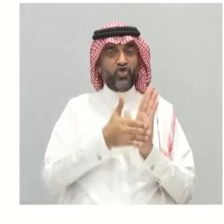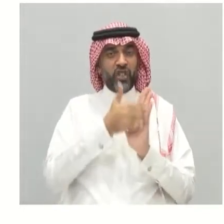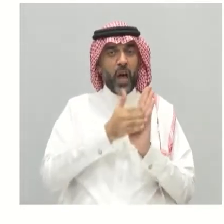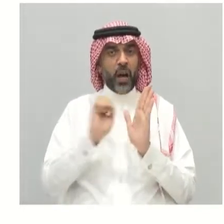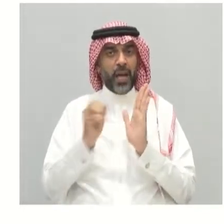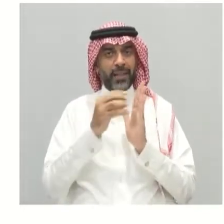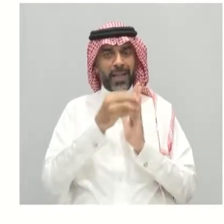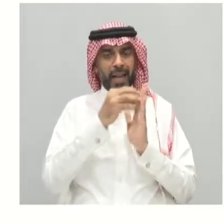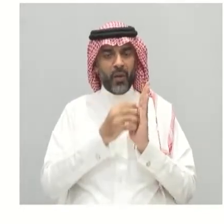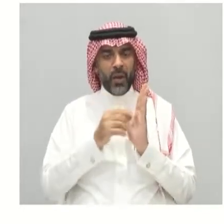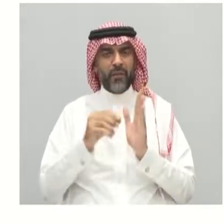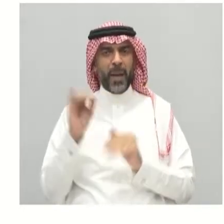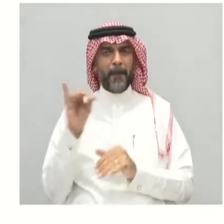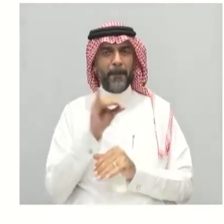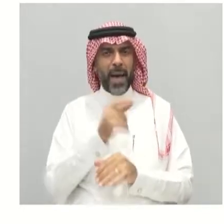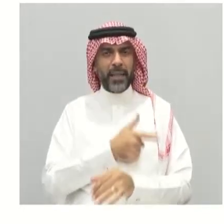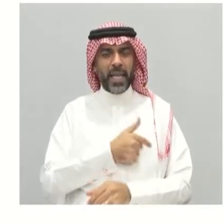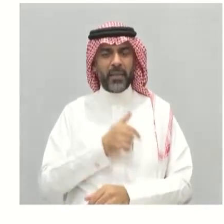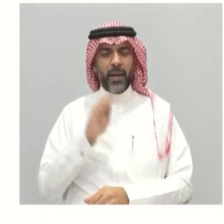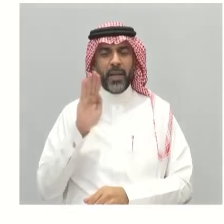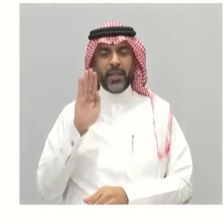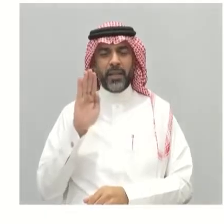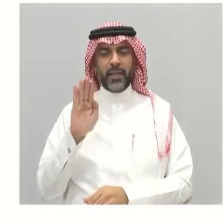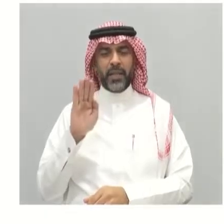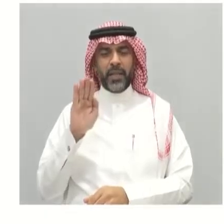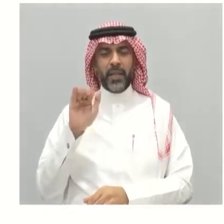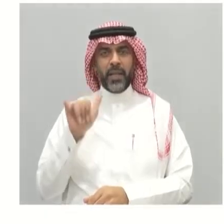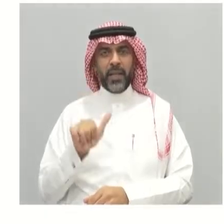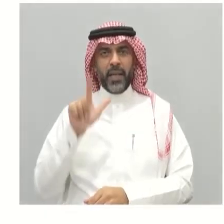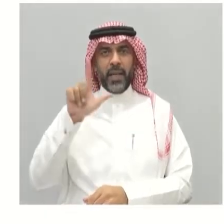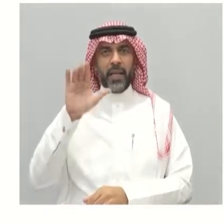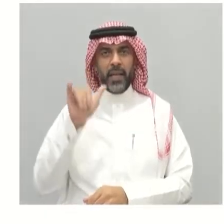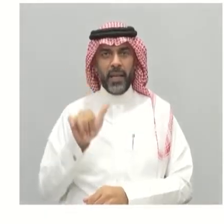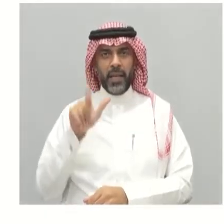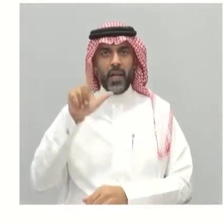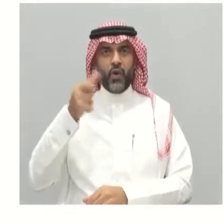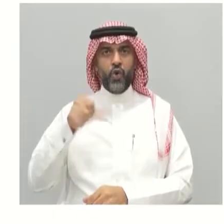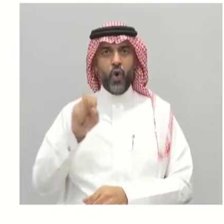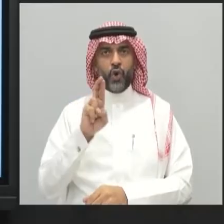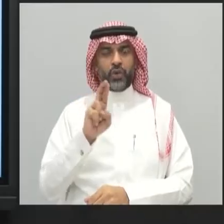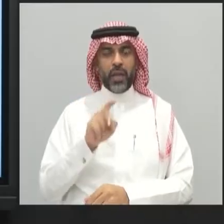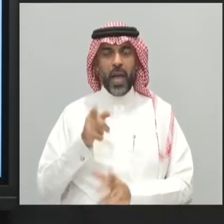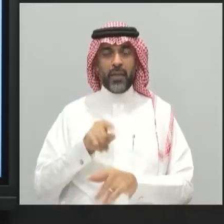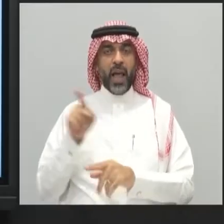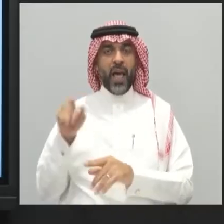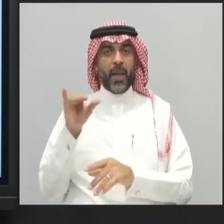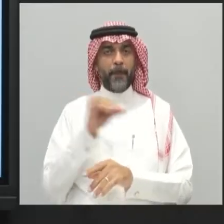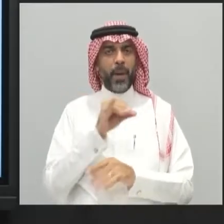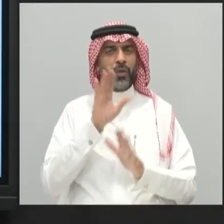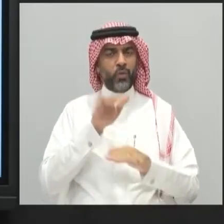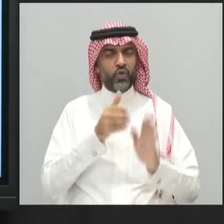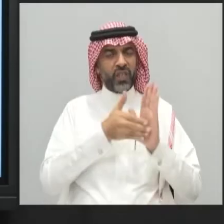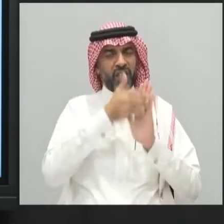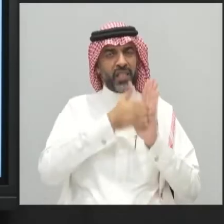ماده السليلوس يتكون ماده ماذا وذكرنا ان هذه الماده ايضا توجد في الجدار